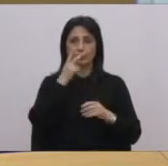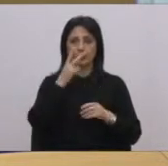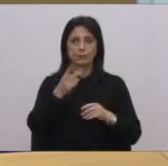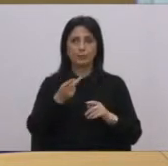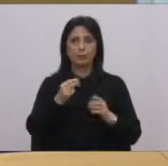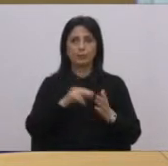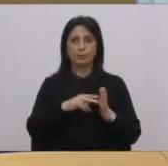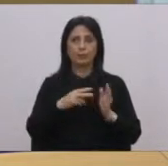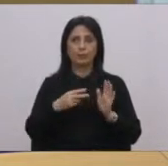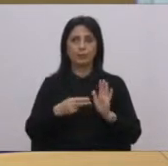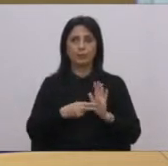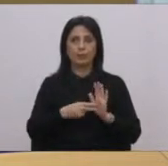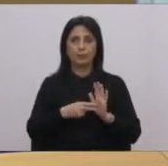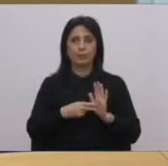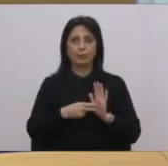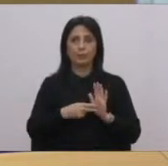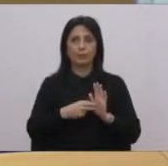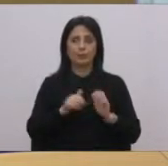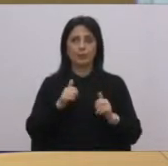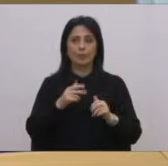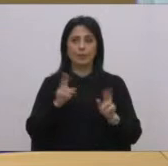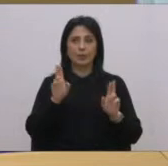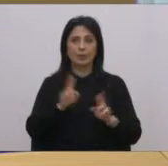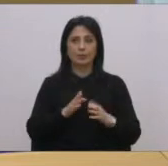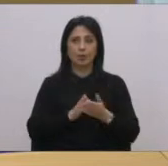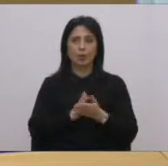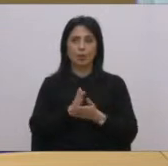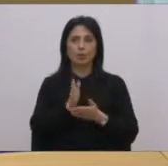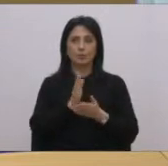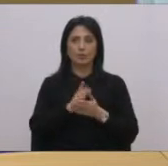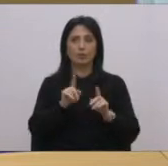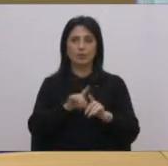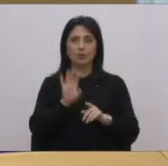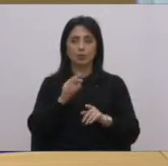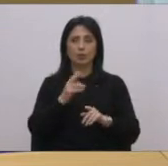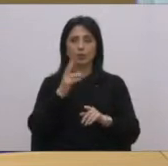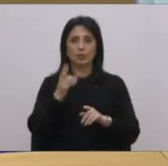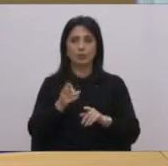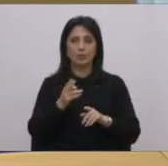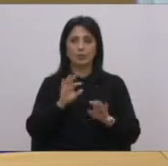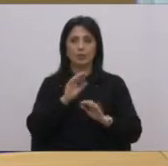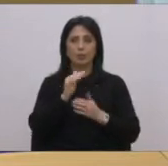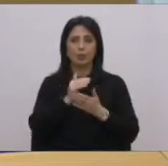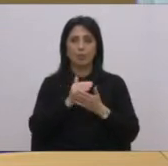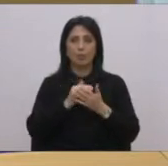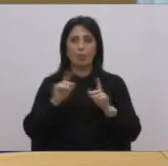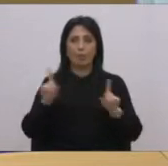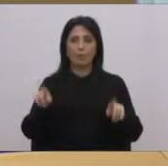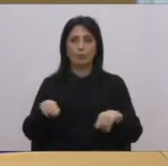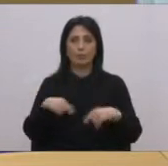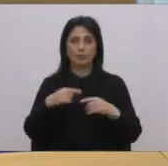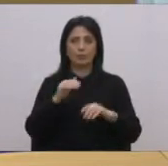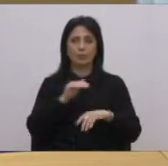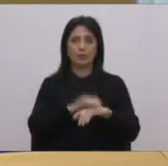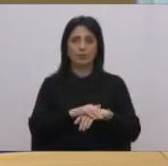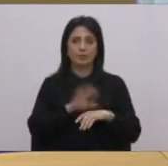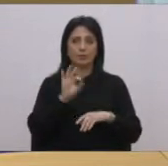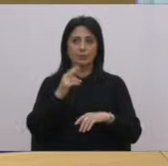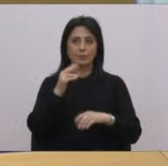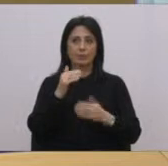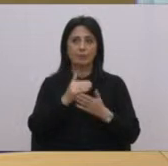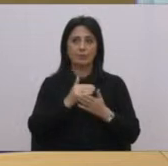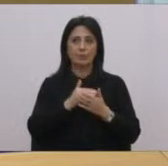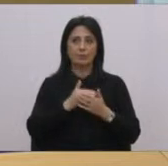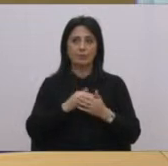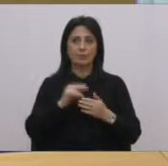ეს ბიუჯეტები როგორც წესი ორიენტირებულია აი სოციალური პროგრამების განხორციელებაზე. ფაქტობრივად სოციალური